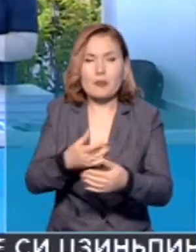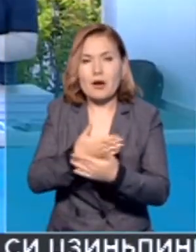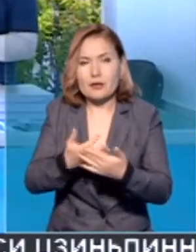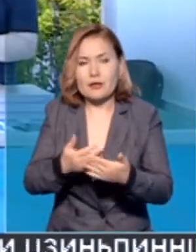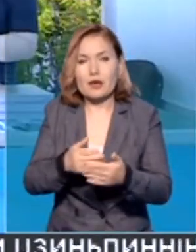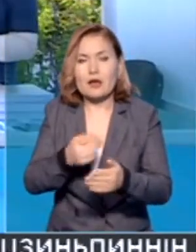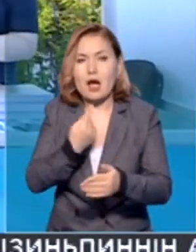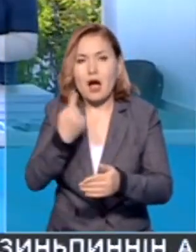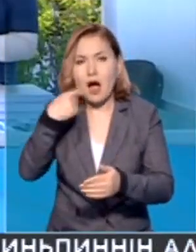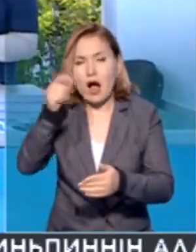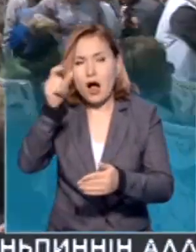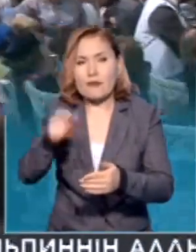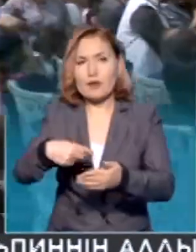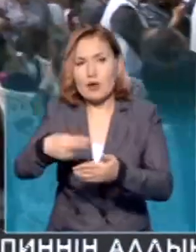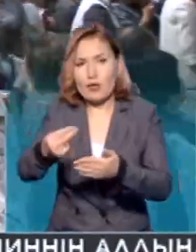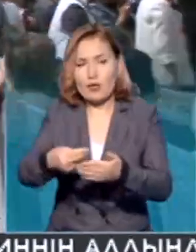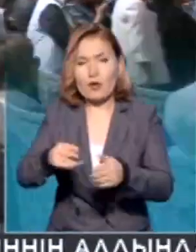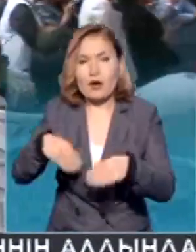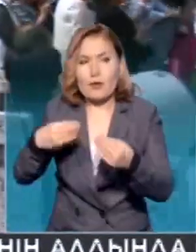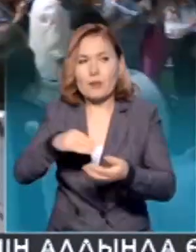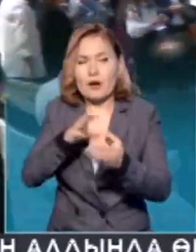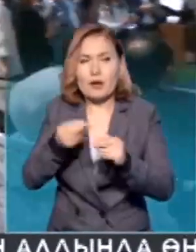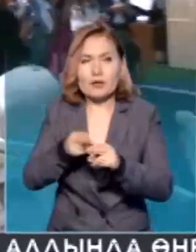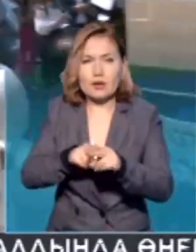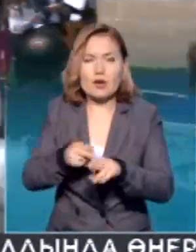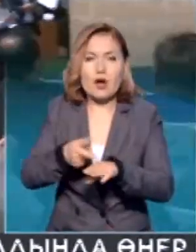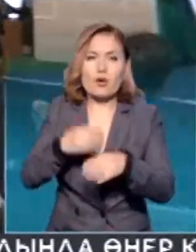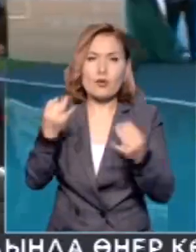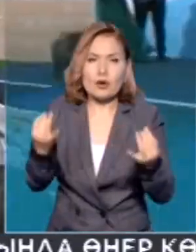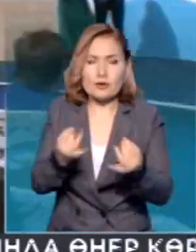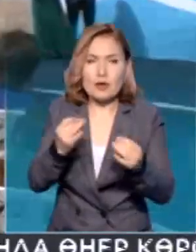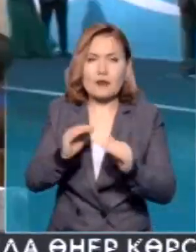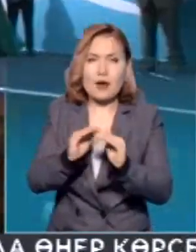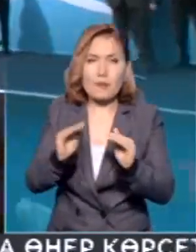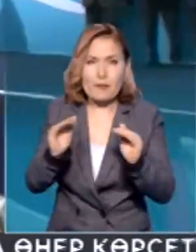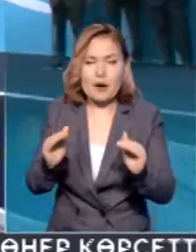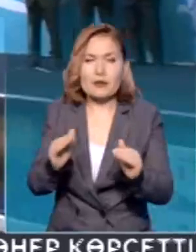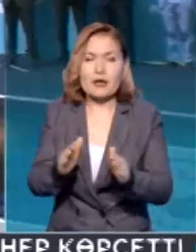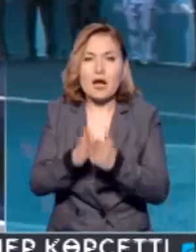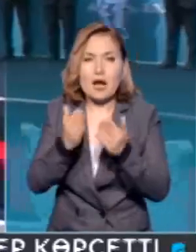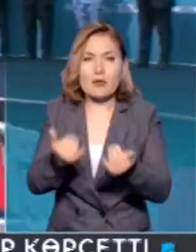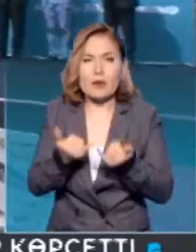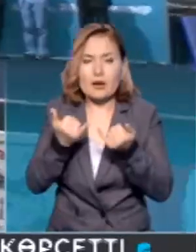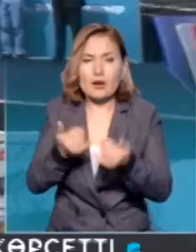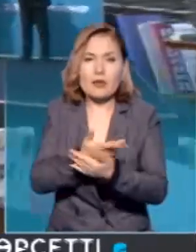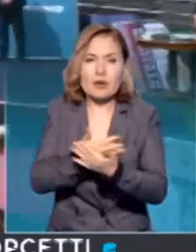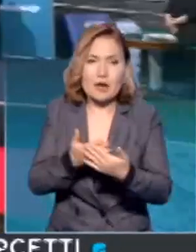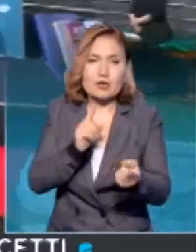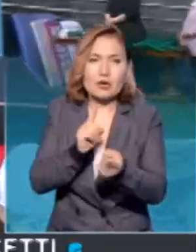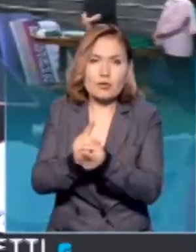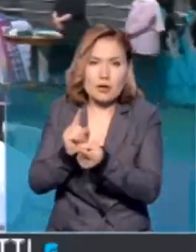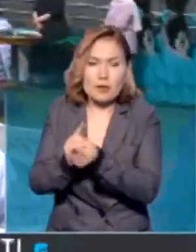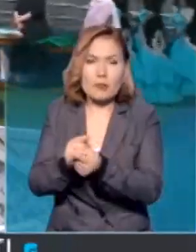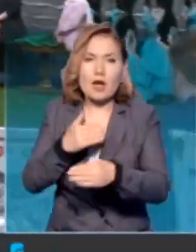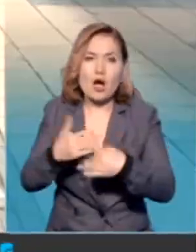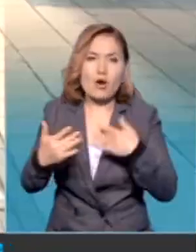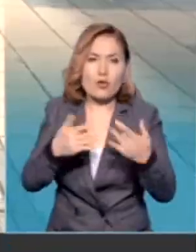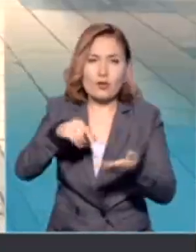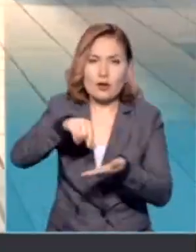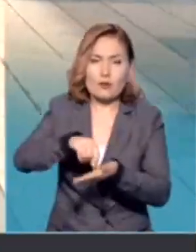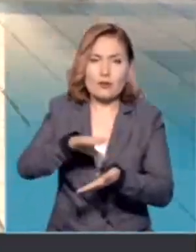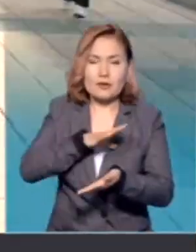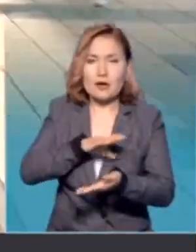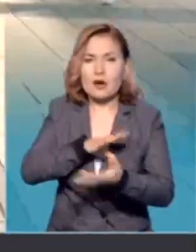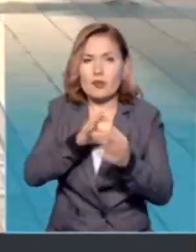және жаңа кітаптар көрмесі. Арт шеберлік сағаттары балалар павильонда түрлі кездесулер мен қойылымдар өтті.